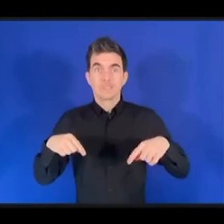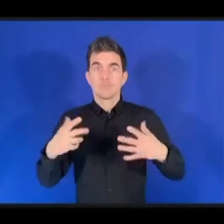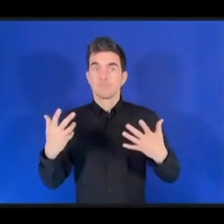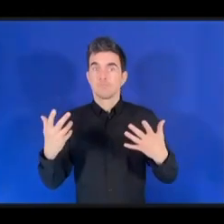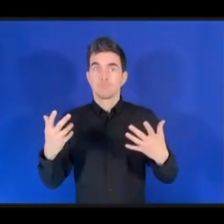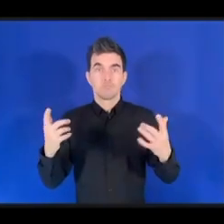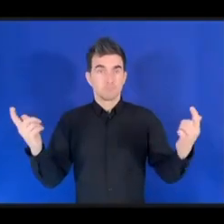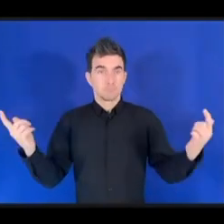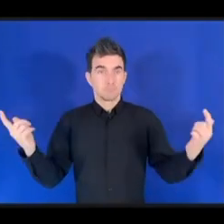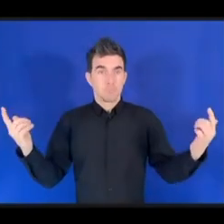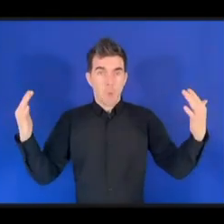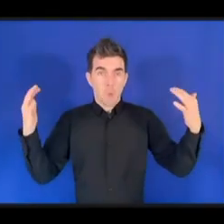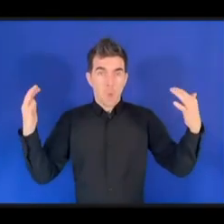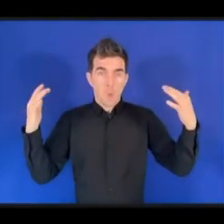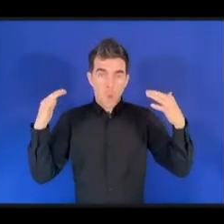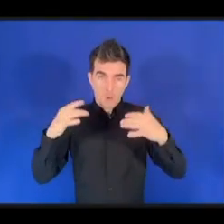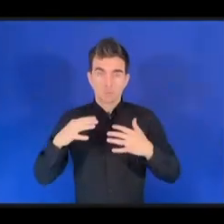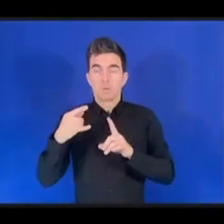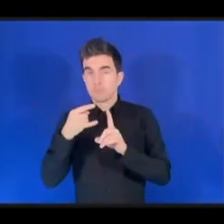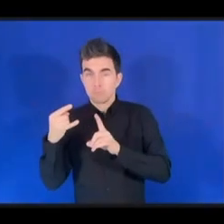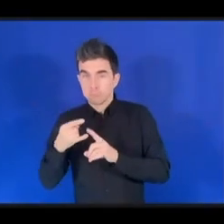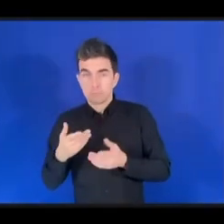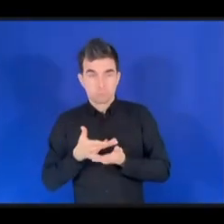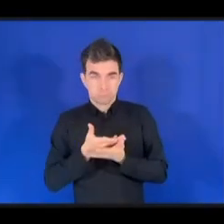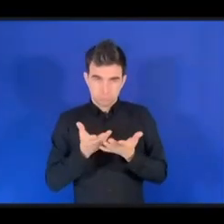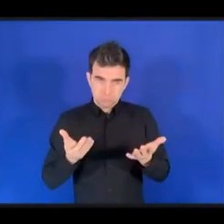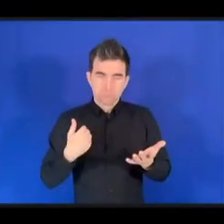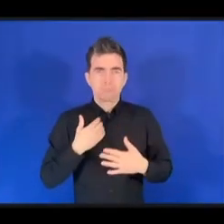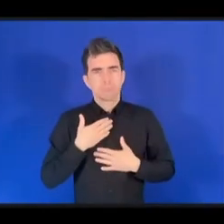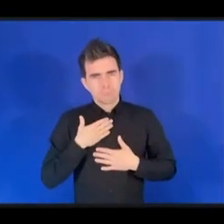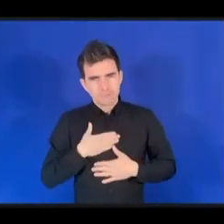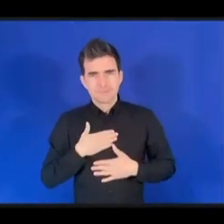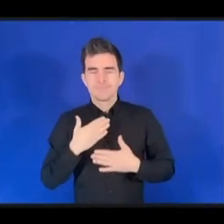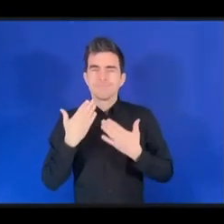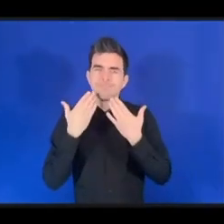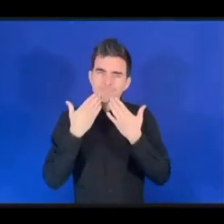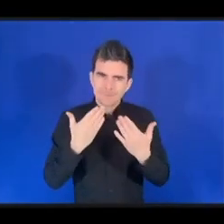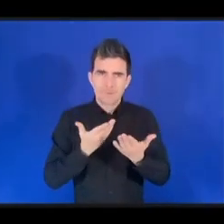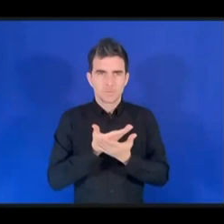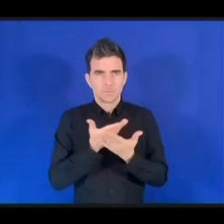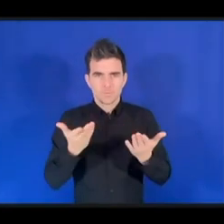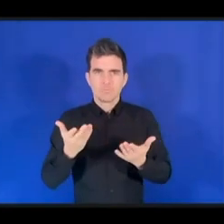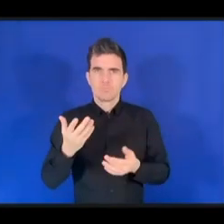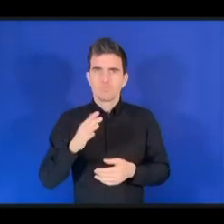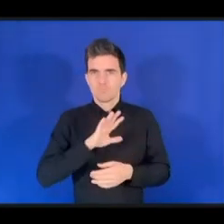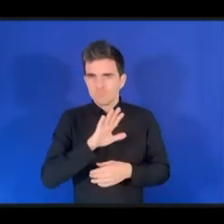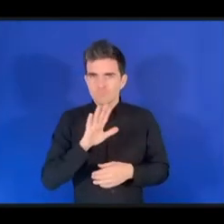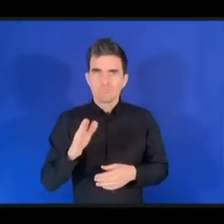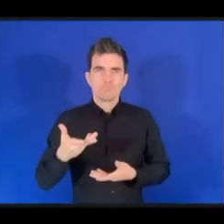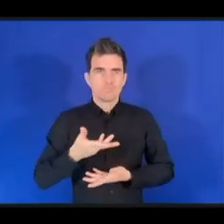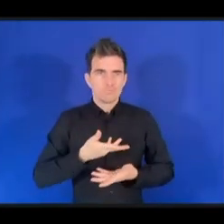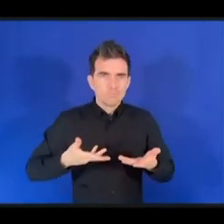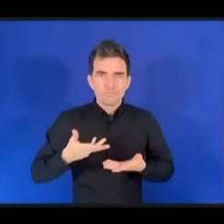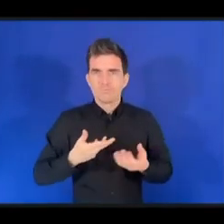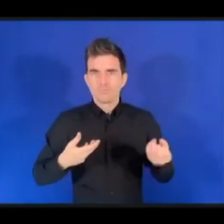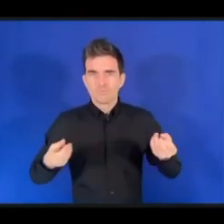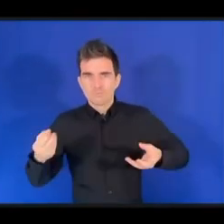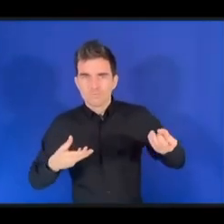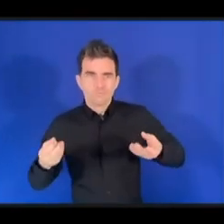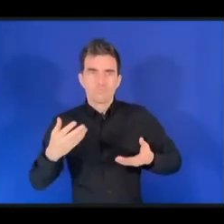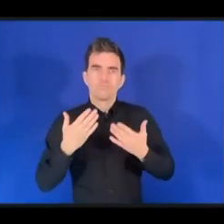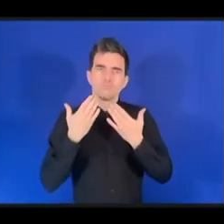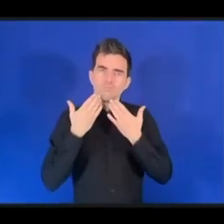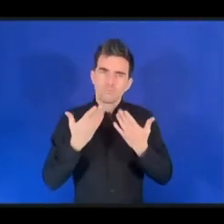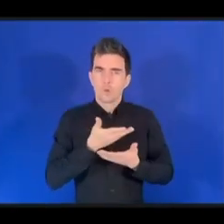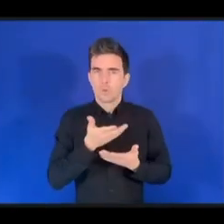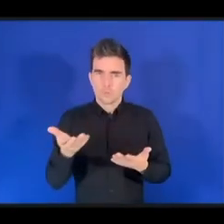たありがとうございますまた開催にご人力賜った全ての皆さんにご参加